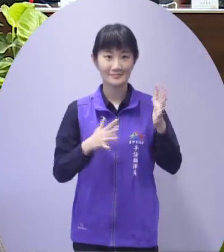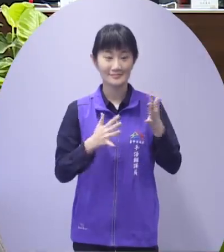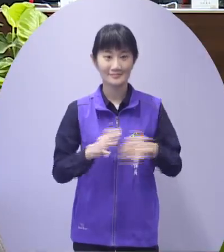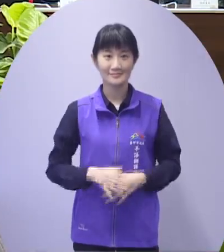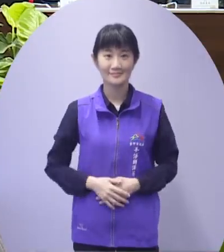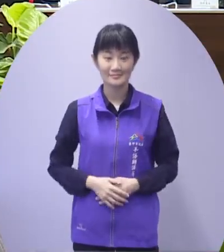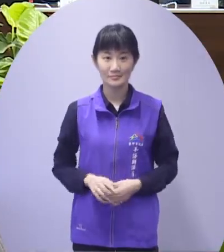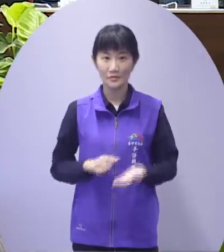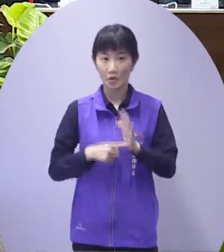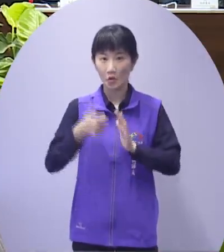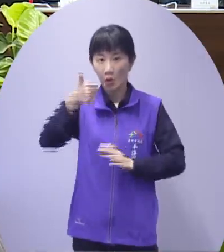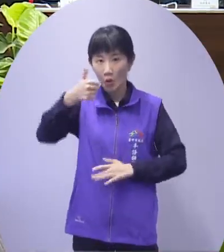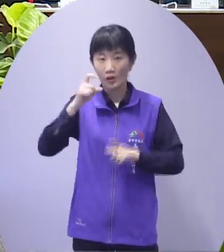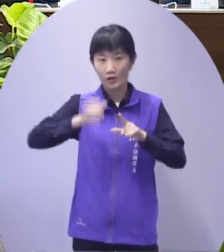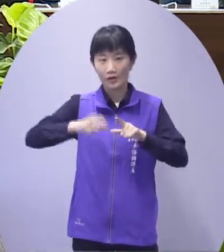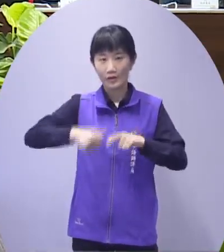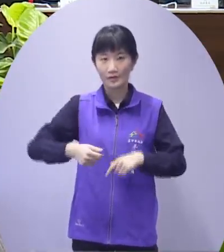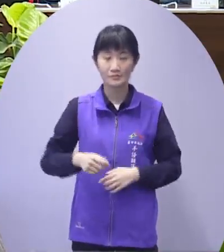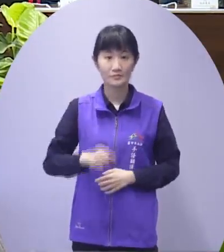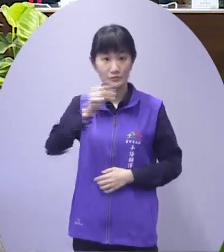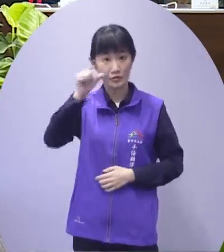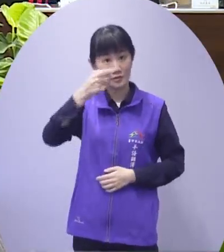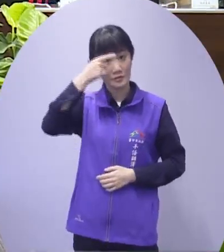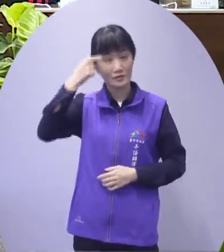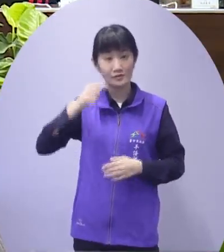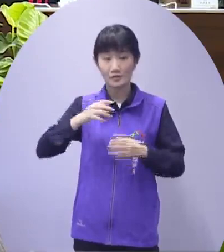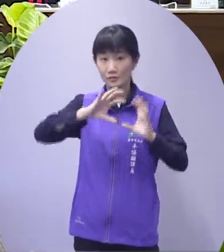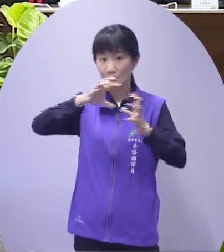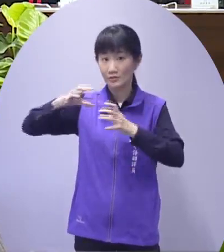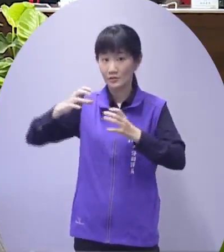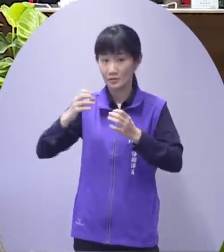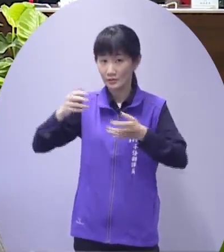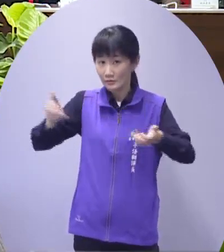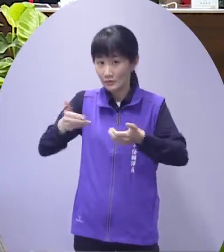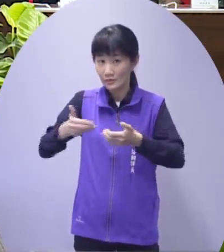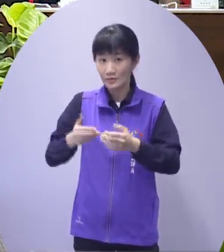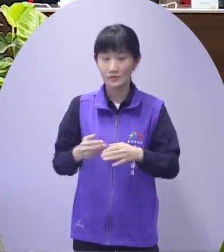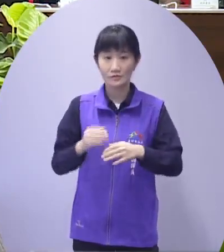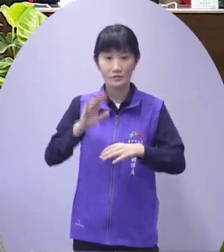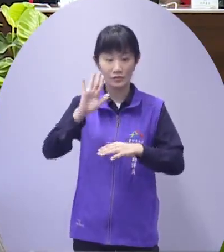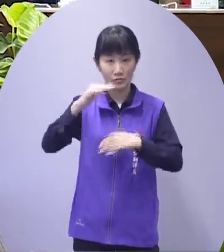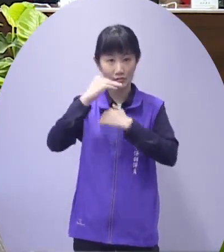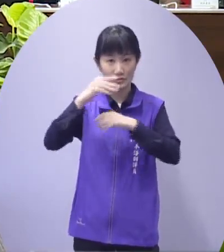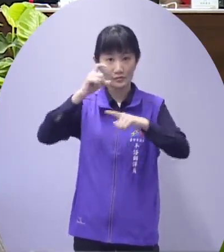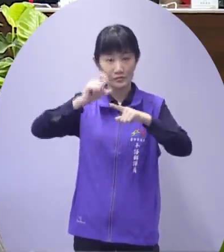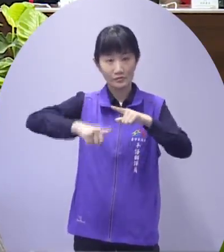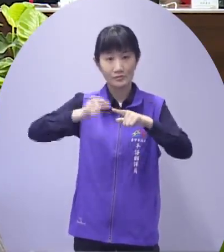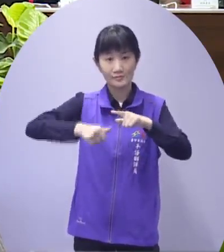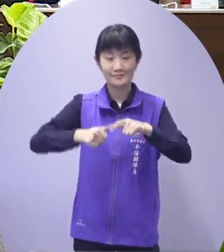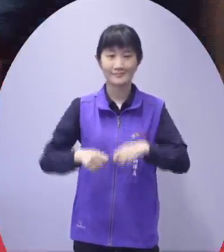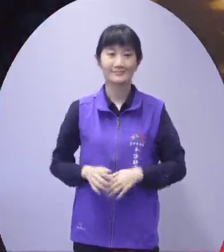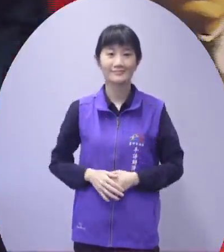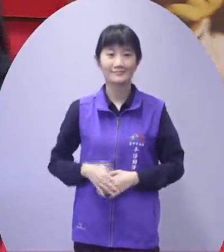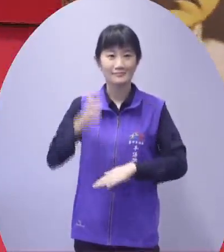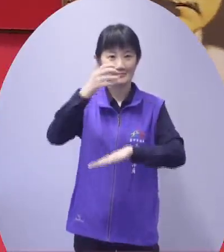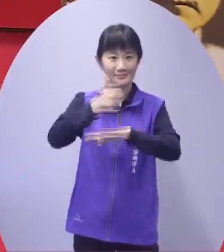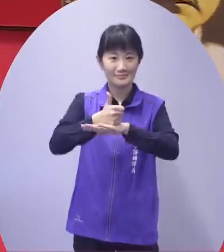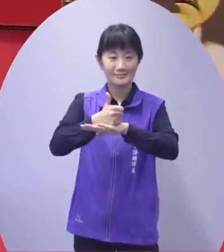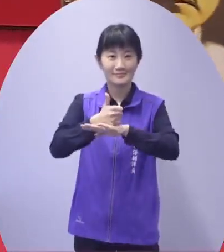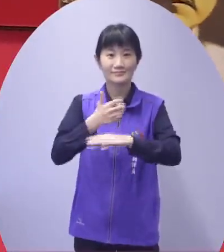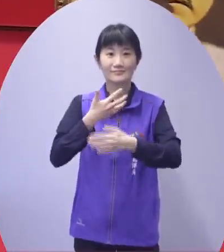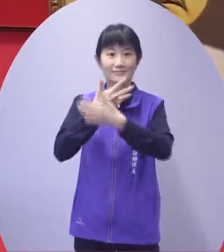基优企业月梅国际开发股份有限公司请王永豪副总经理上台授奖。